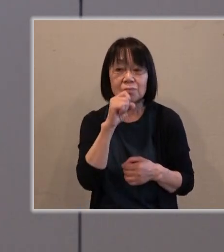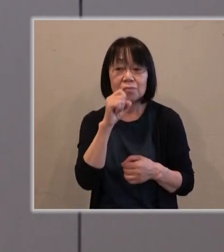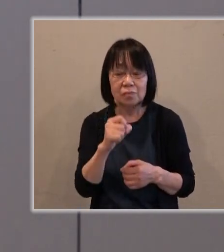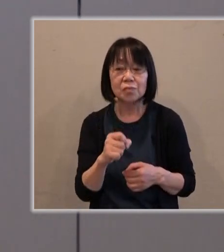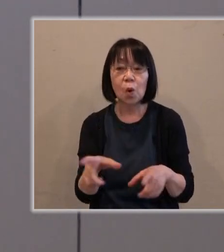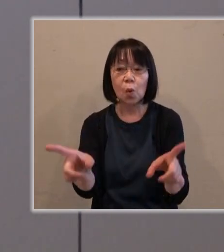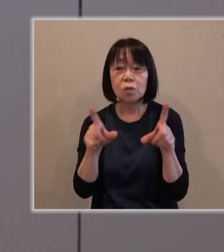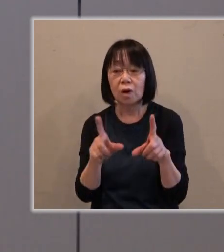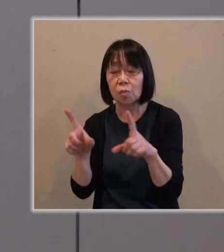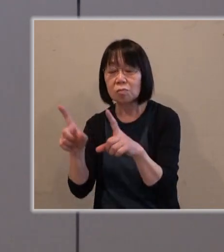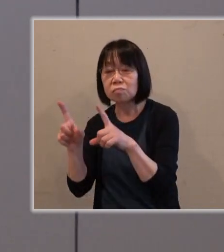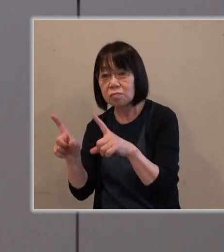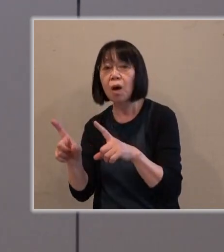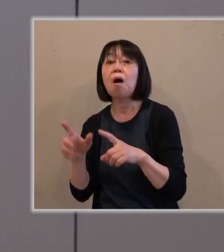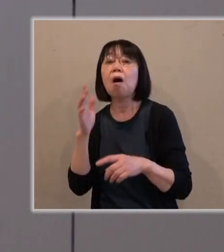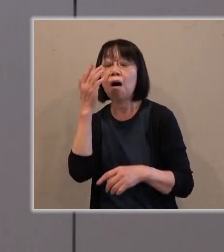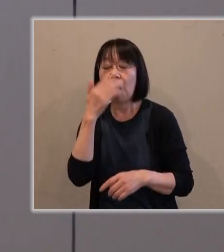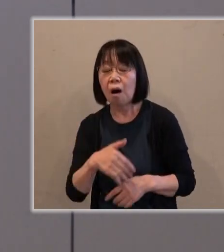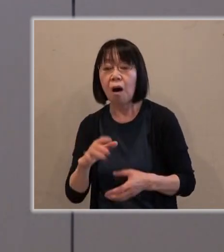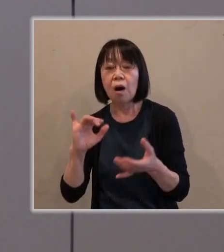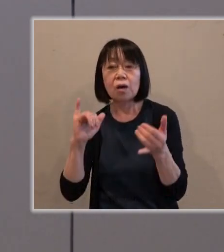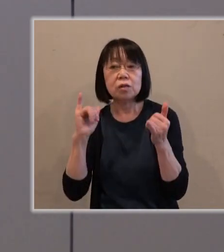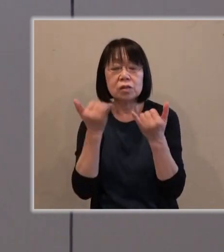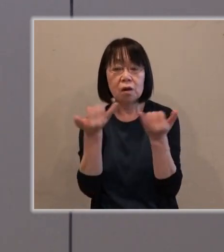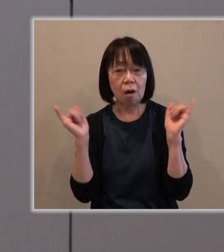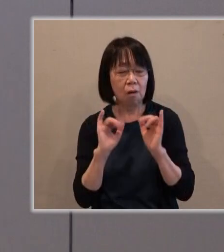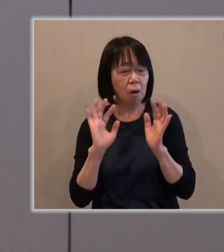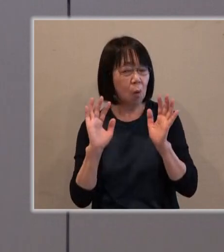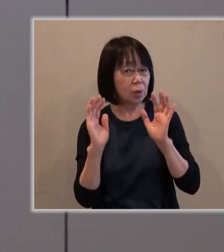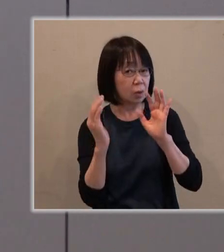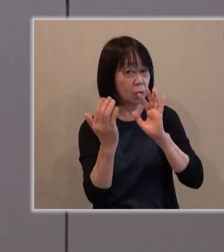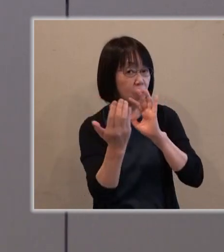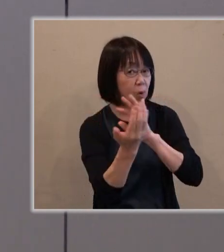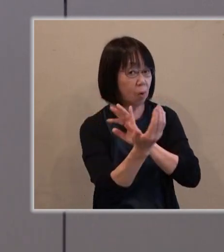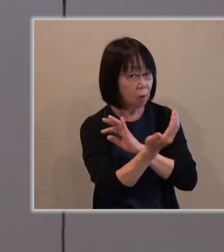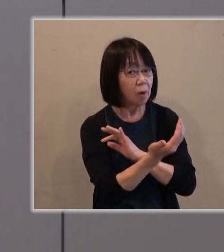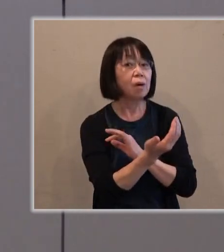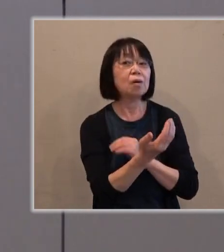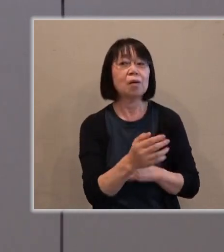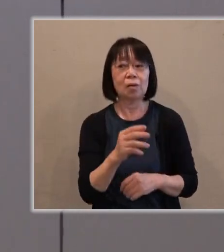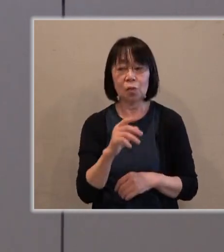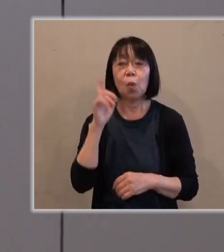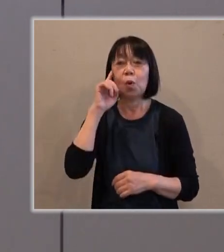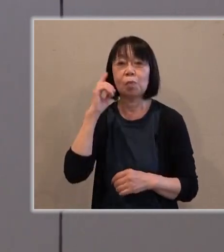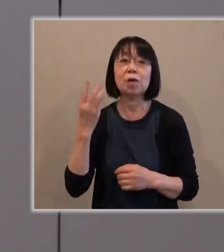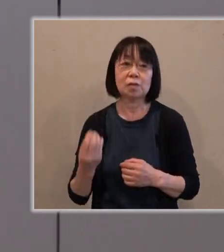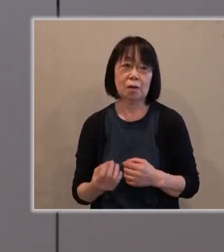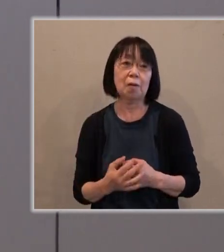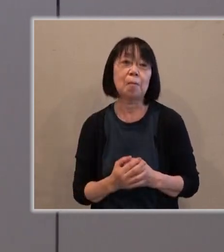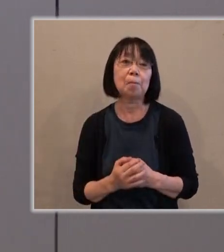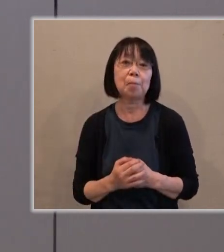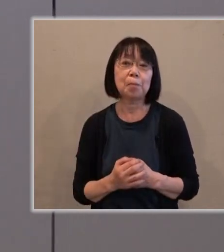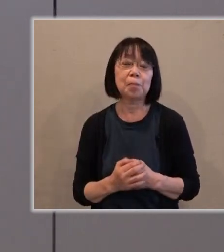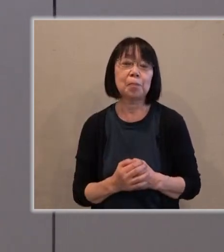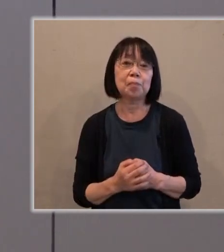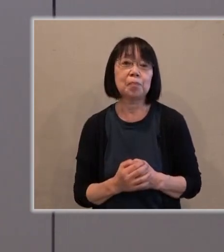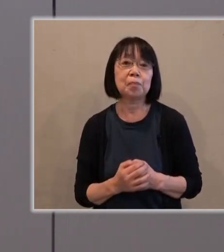なって思うきっかけ、そういう瞬間になるのかなっていうふうに思いました。ありがとうございます。 はい、ありがとうございます